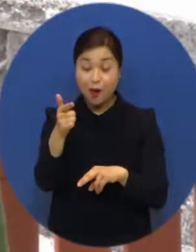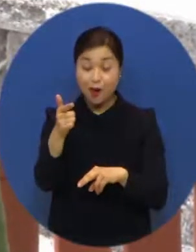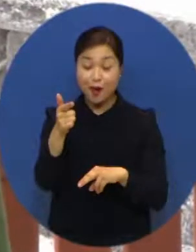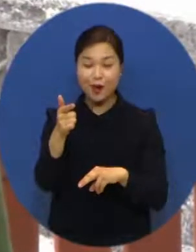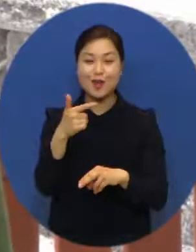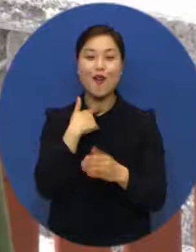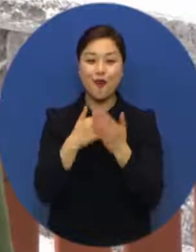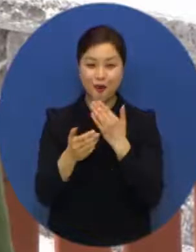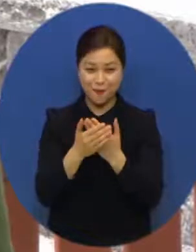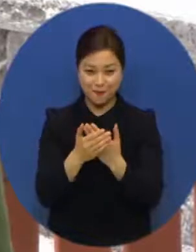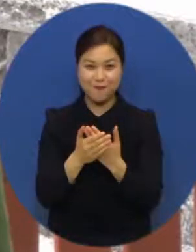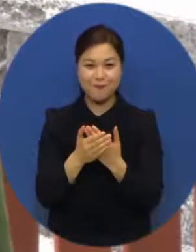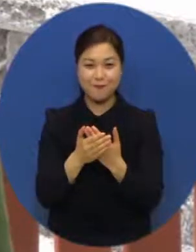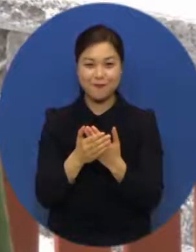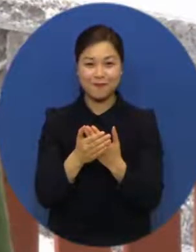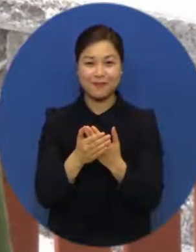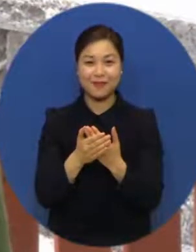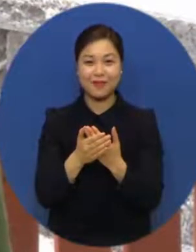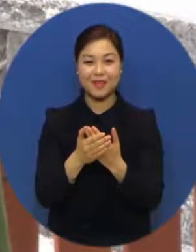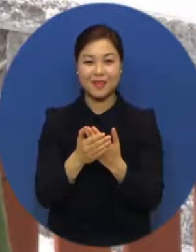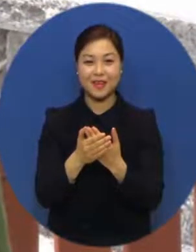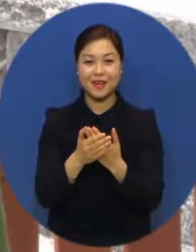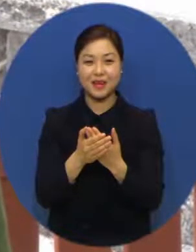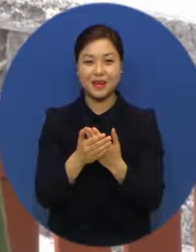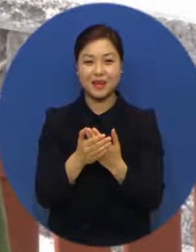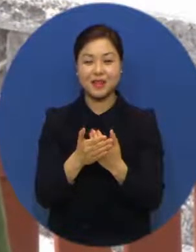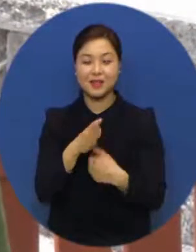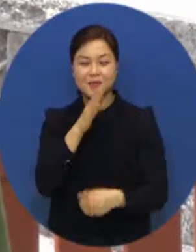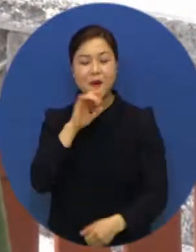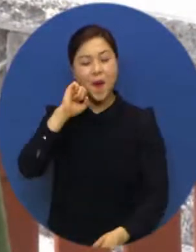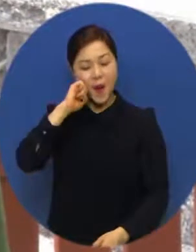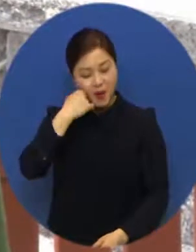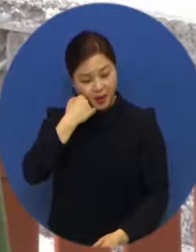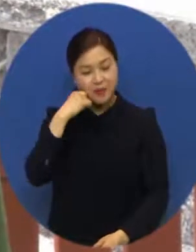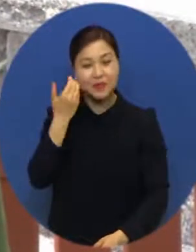있는데 그동안 굉장히 어려움 가운데서